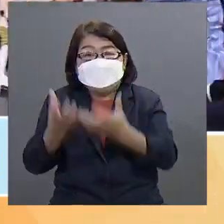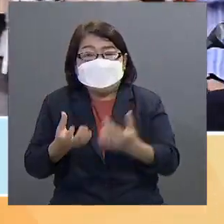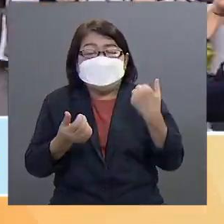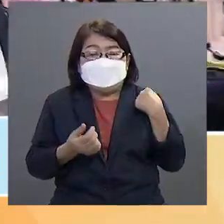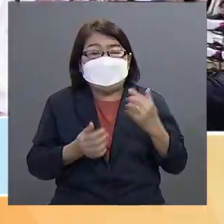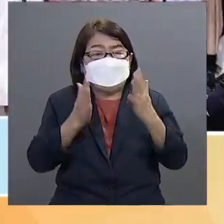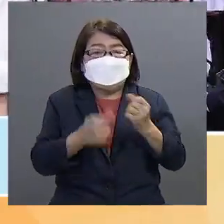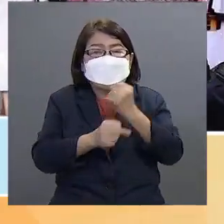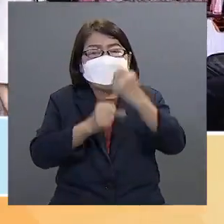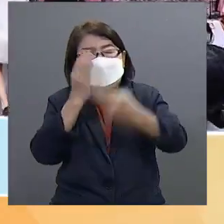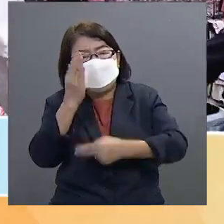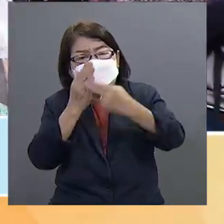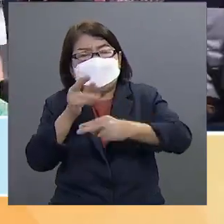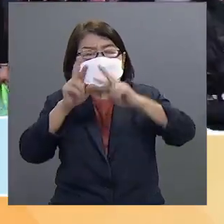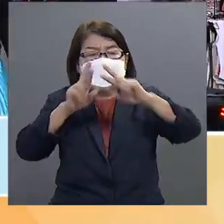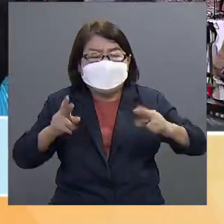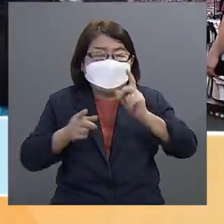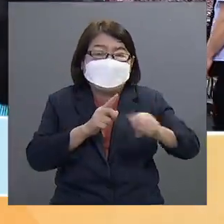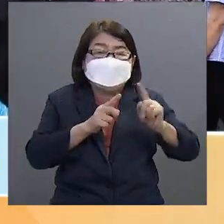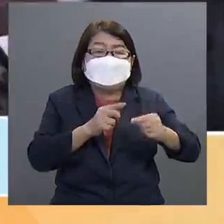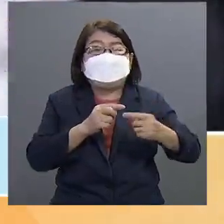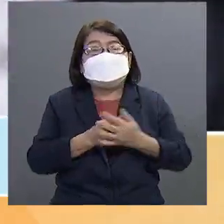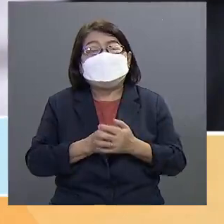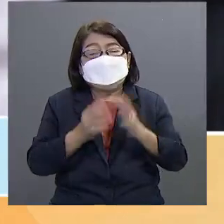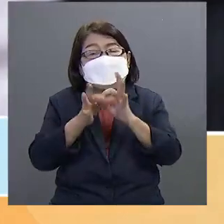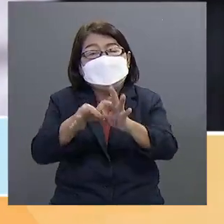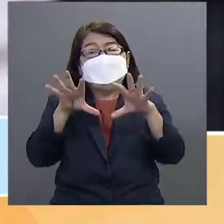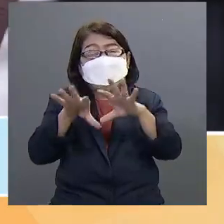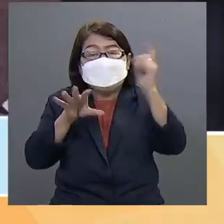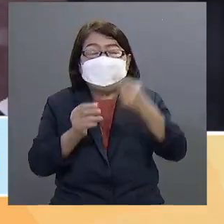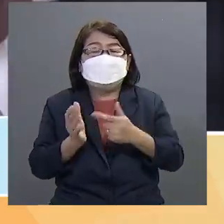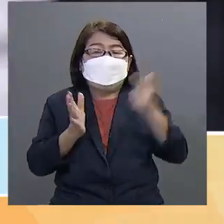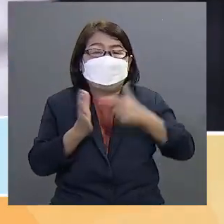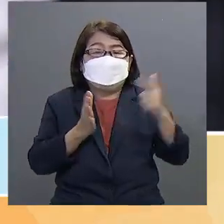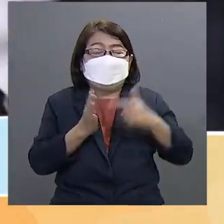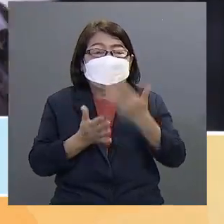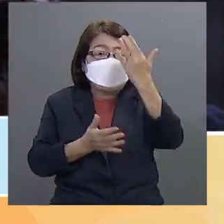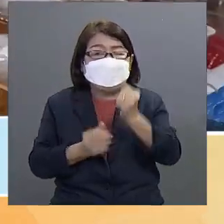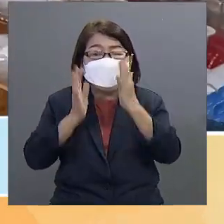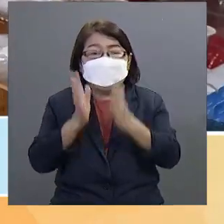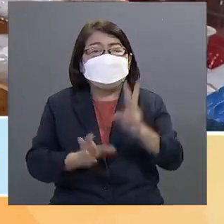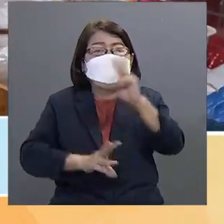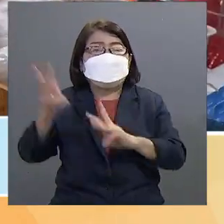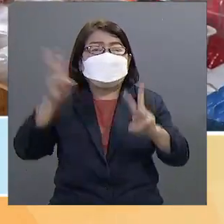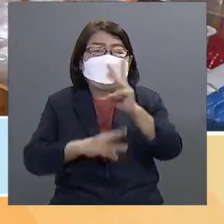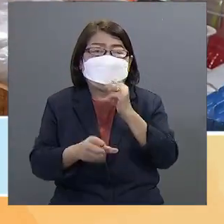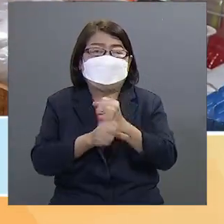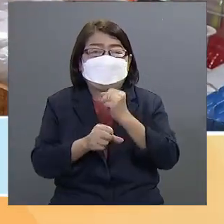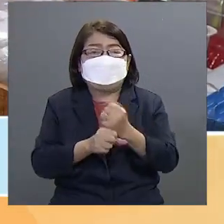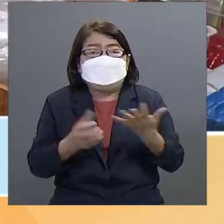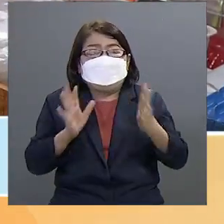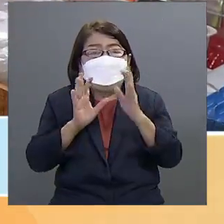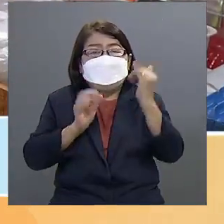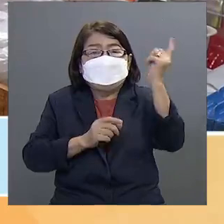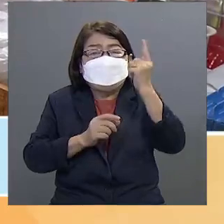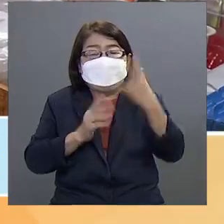งานในธุรกิจท่องเที่ยวอ่ะที่ทำงานอาจจะต้องออกไปเพราะเนื่องจากว่ามันไม่มีนักท่องเที่ยวทีนี้พอเวลาที่เราจะกลับมาเปิดอีกครั้งนึงเนี่ยการ